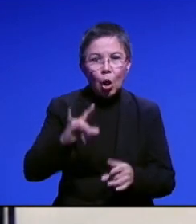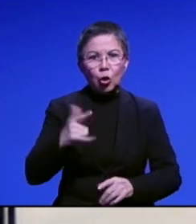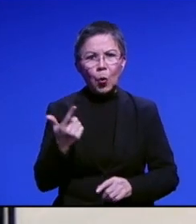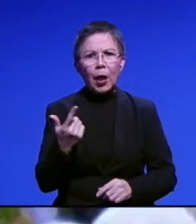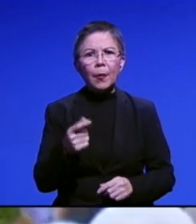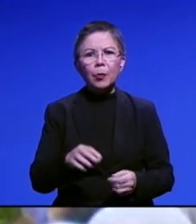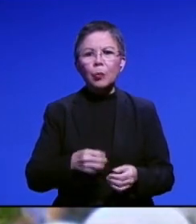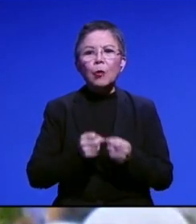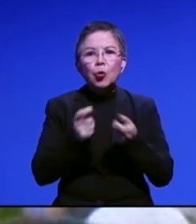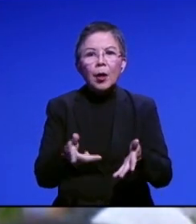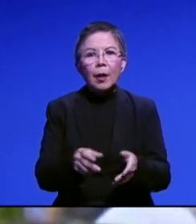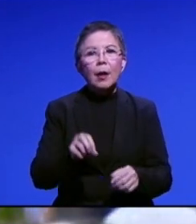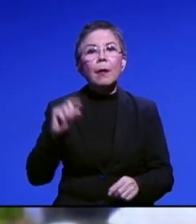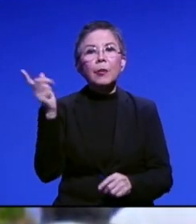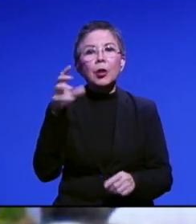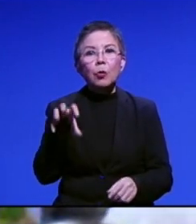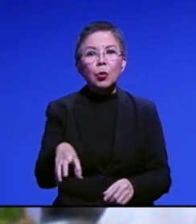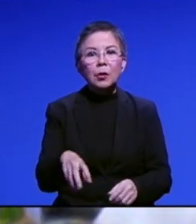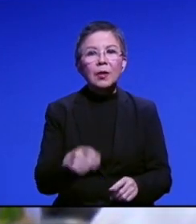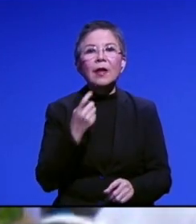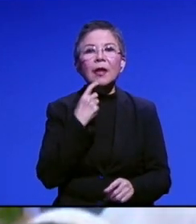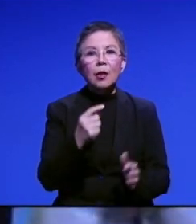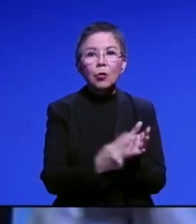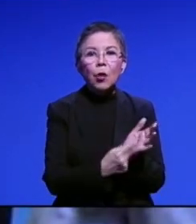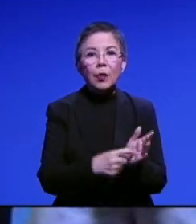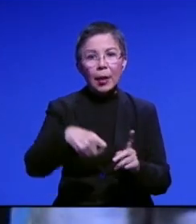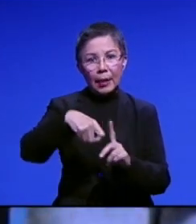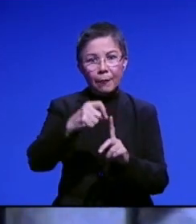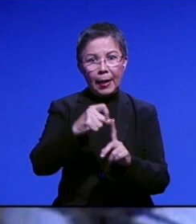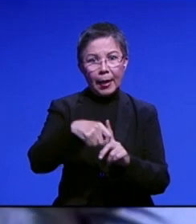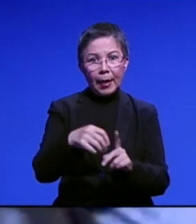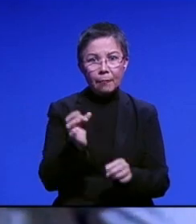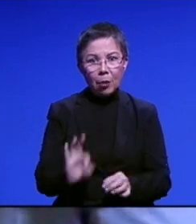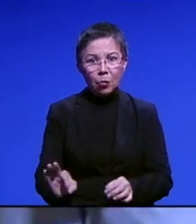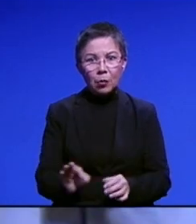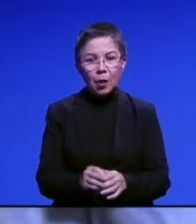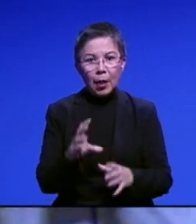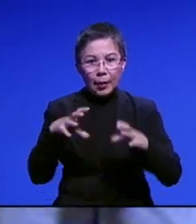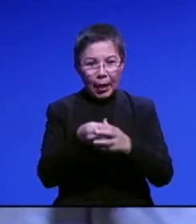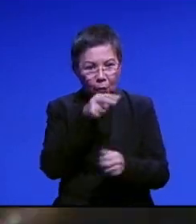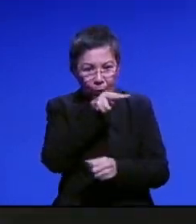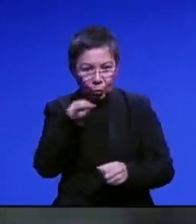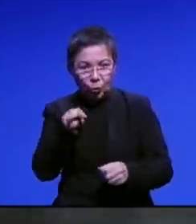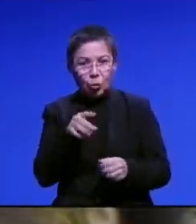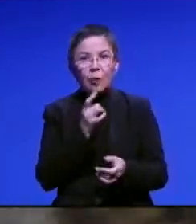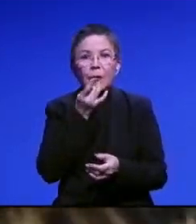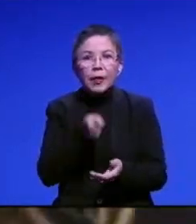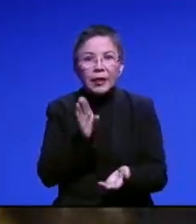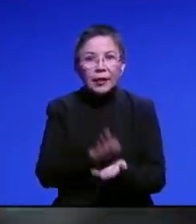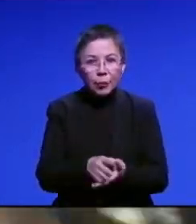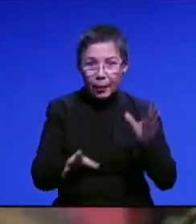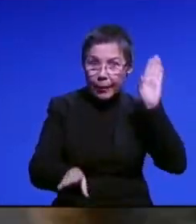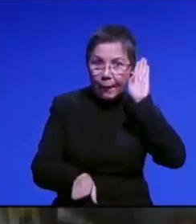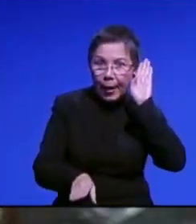karena belum mengeluarkan perpu tentang Komisi Pemberantasan Korupsi. Keberadaan Dewan Pengawas sebagai pemberi izin untuk melakukan